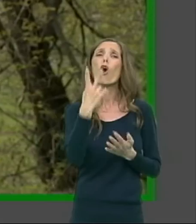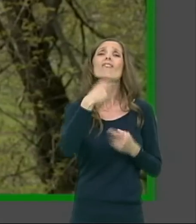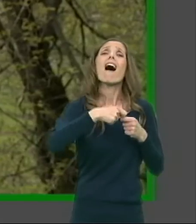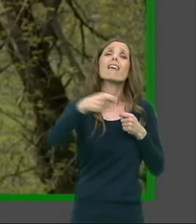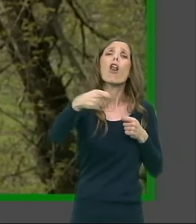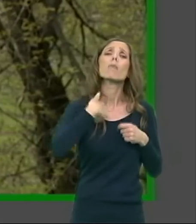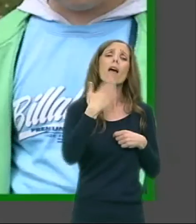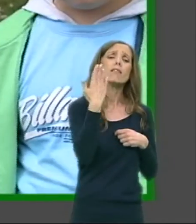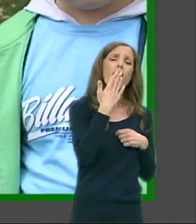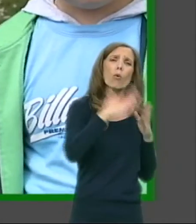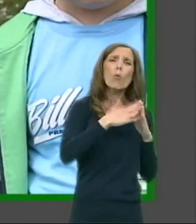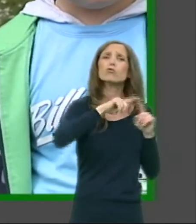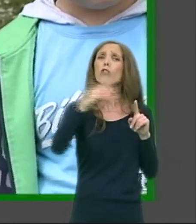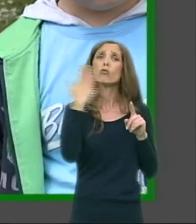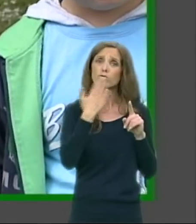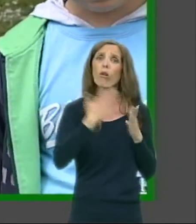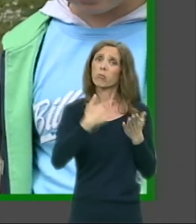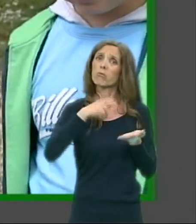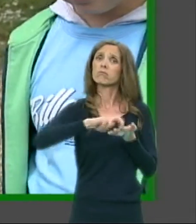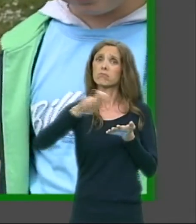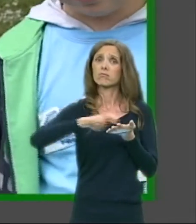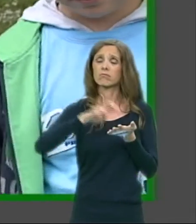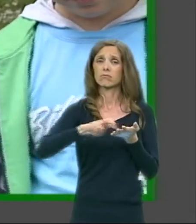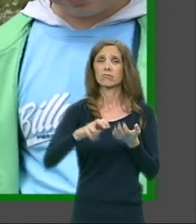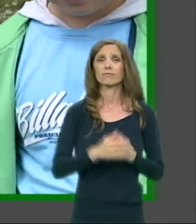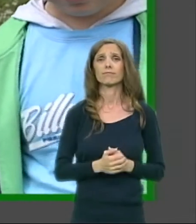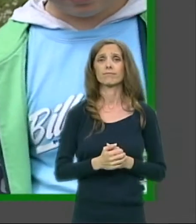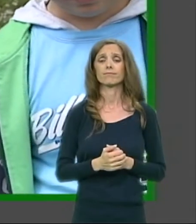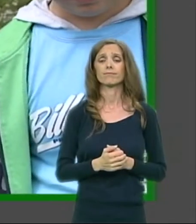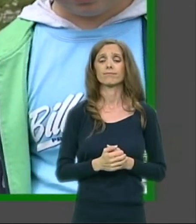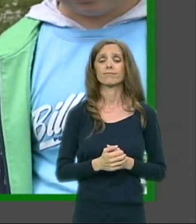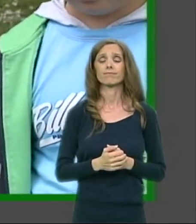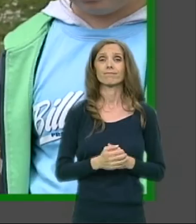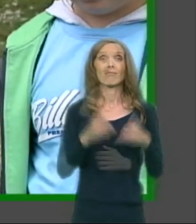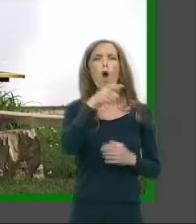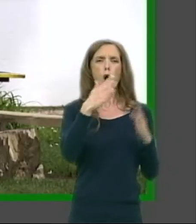2 kilometra od kuće do škole. Koliko vi pešačite od kuće do škole? 4 kilometra.